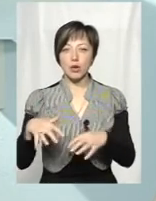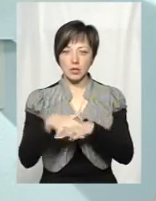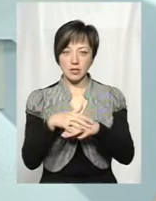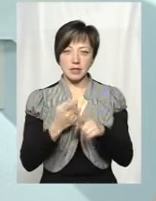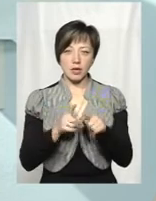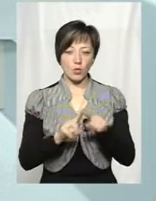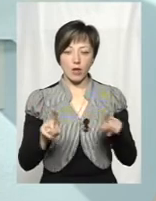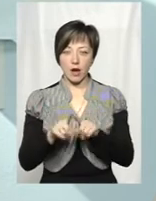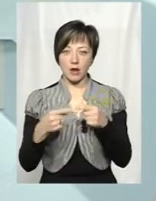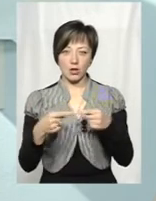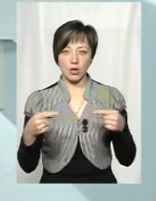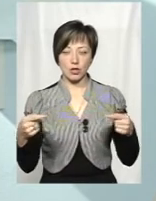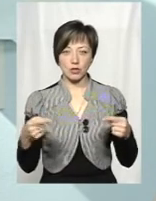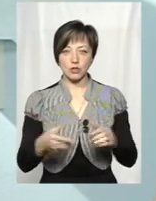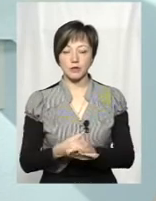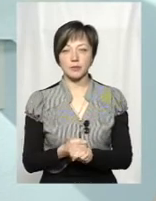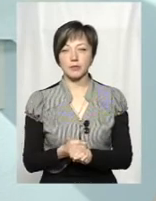є унікальні речі, кургани.